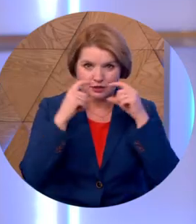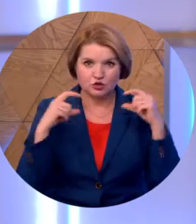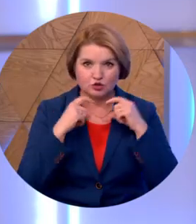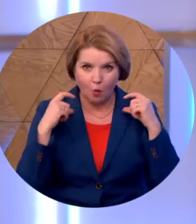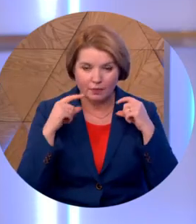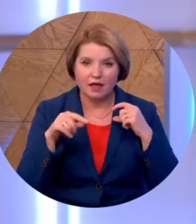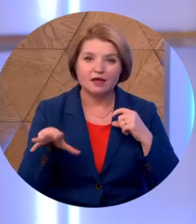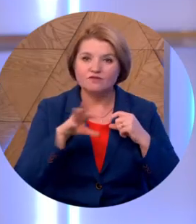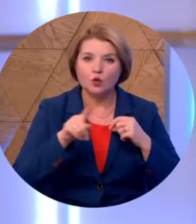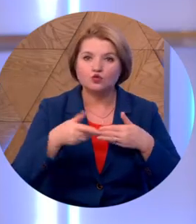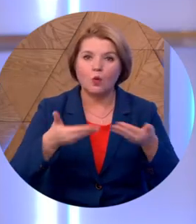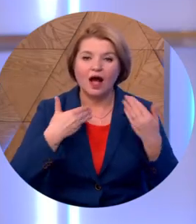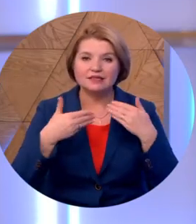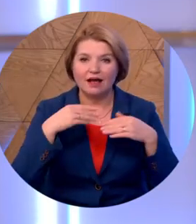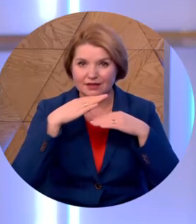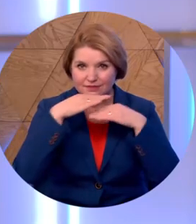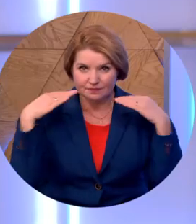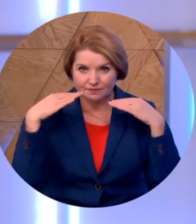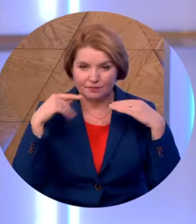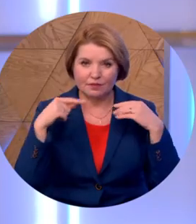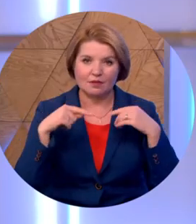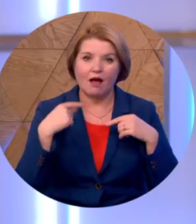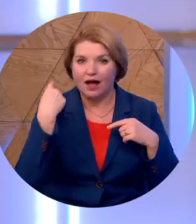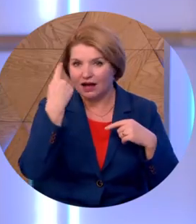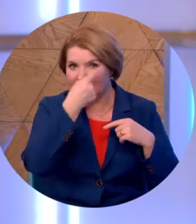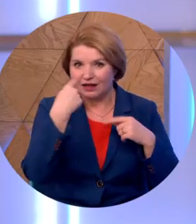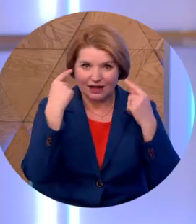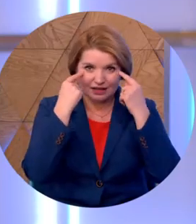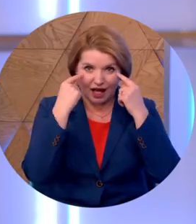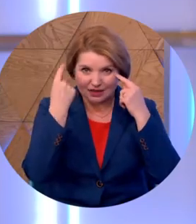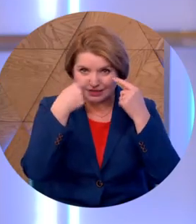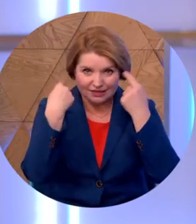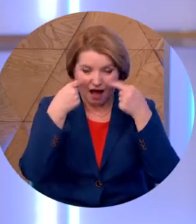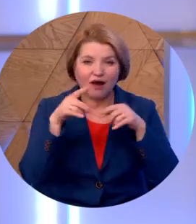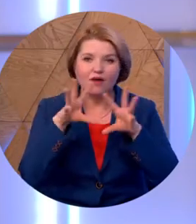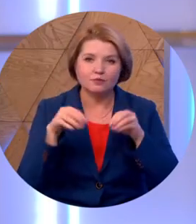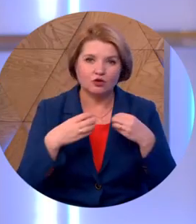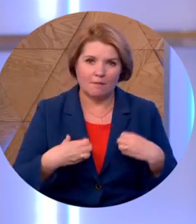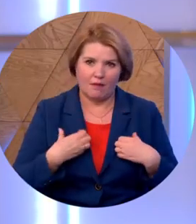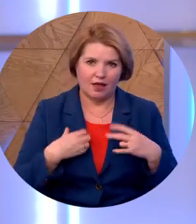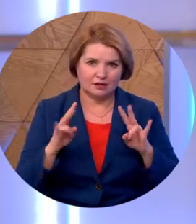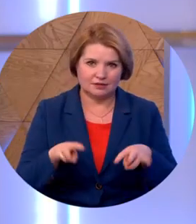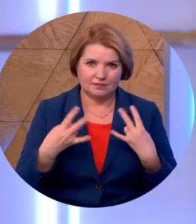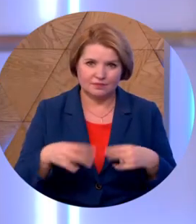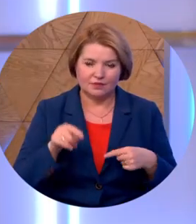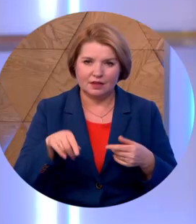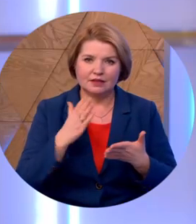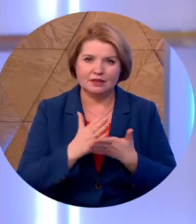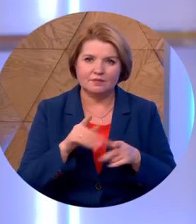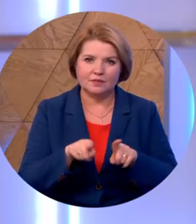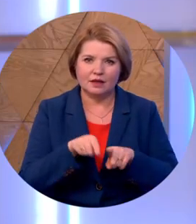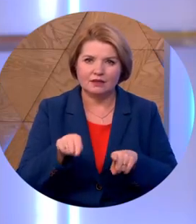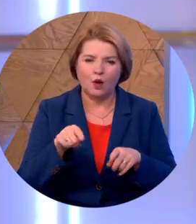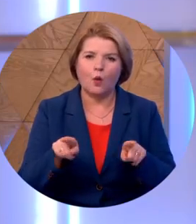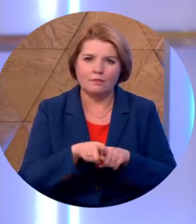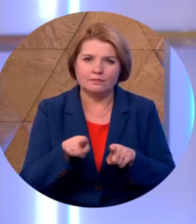что касается допустим межбровья круговой мышцы глаза бояться не надо вообще туда можно делать там так называемое широкое терапевтическое